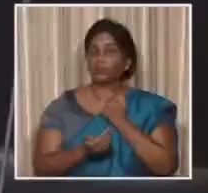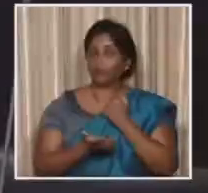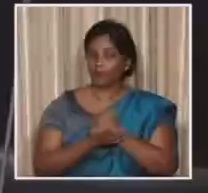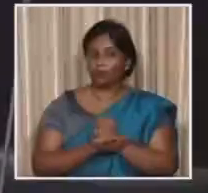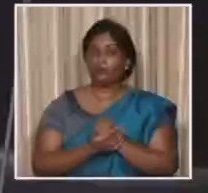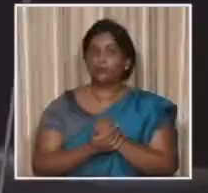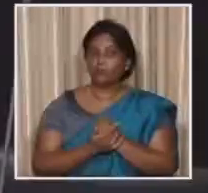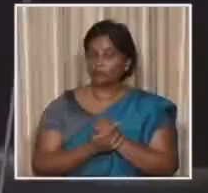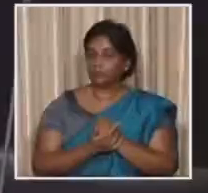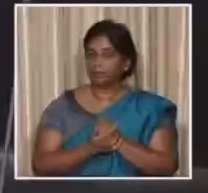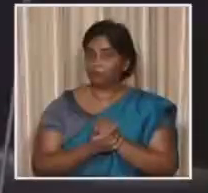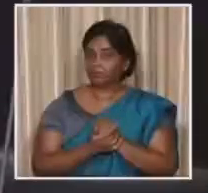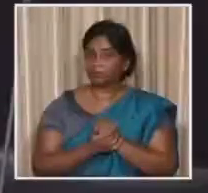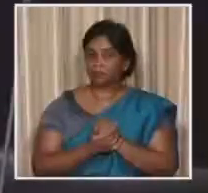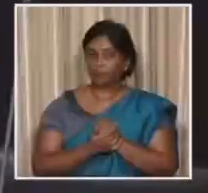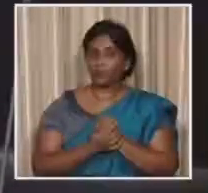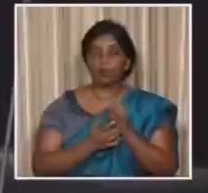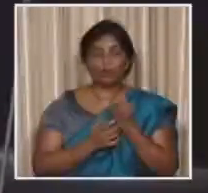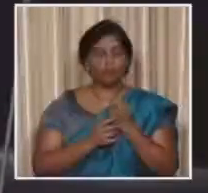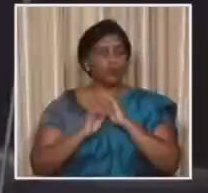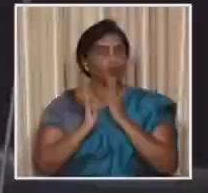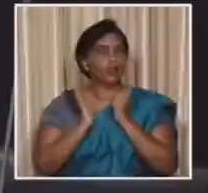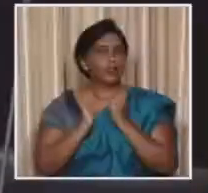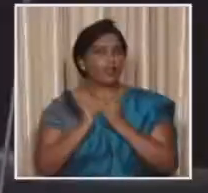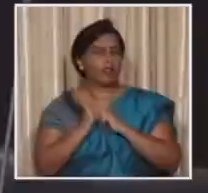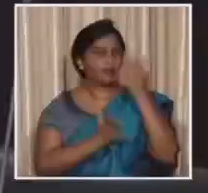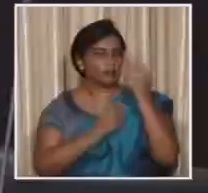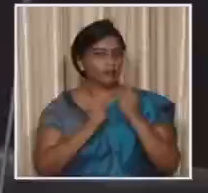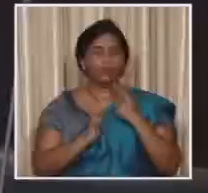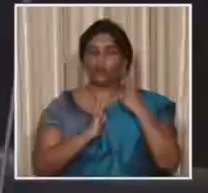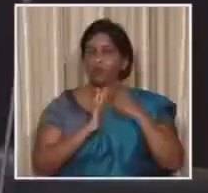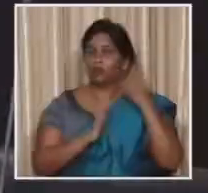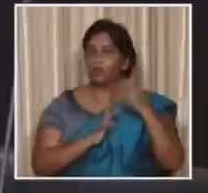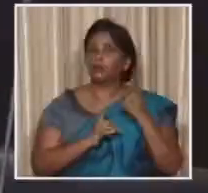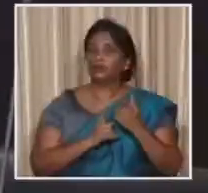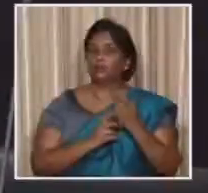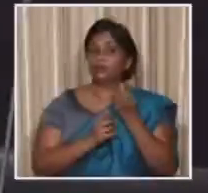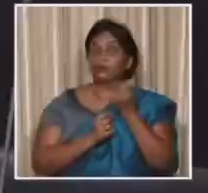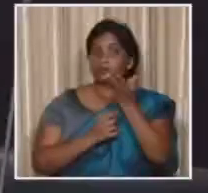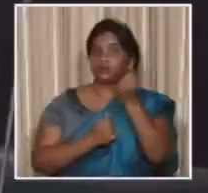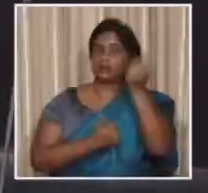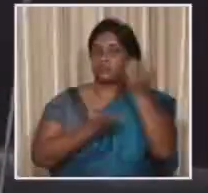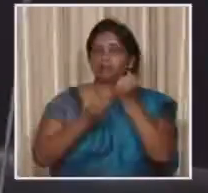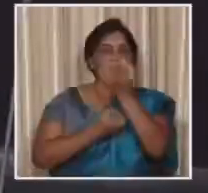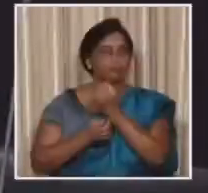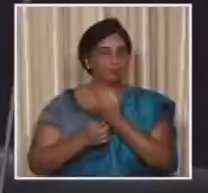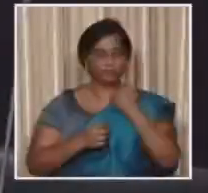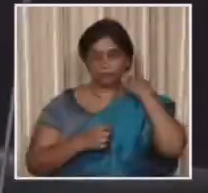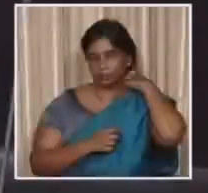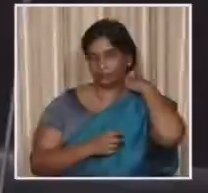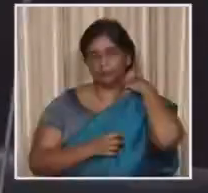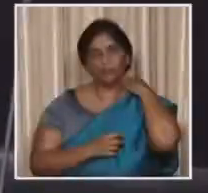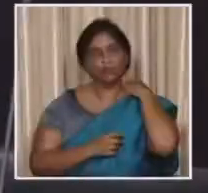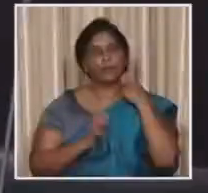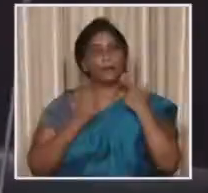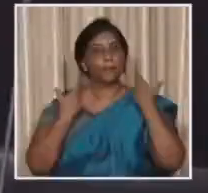සංවර්ධන මේ බැඳුම්කර අරගෙන ගිහිල්ලා අපි ජාත්‍යන්තර වෙළඳපොළේ සල්ලි තියන අයගෙන් එකතු කළා.